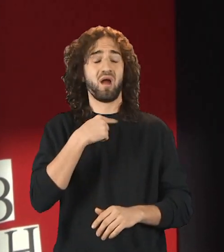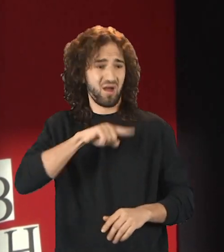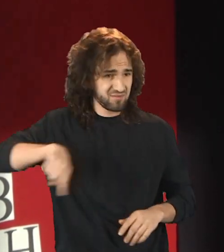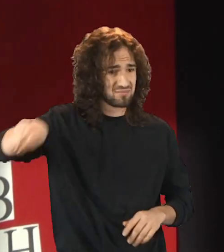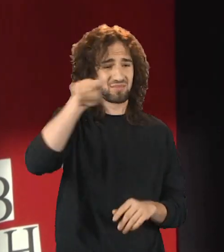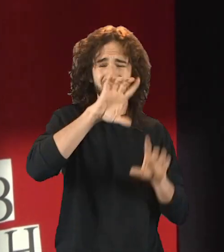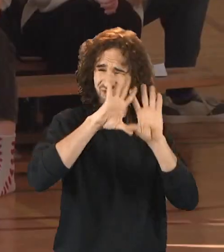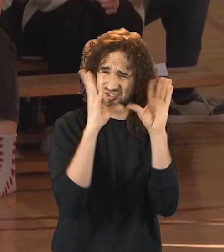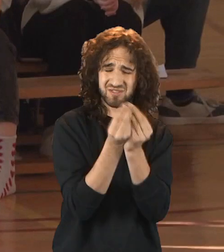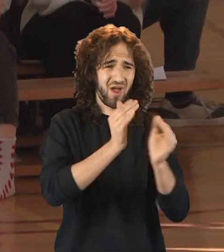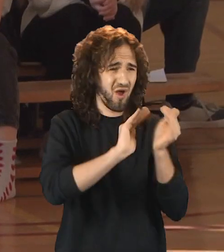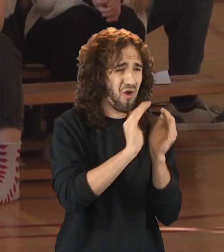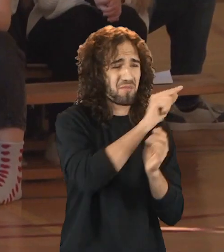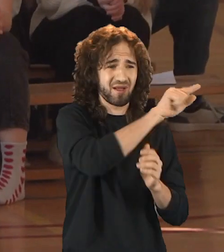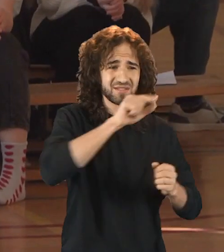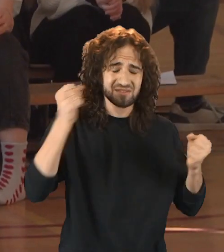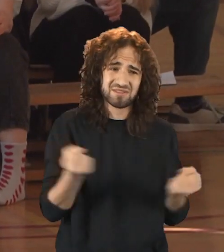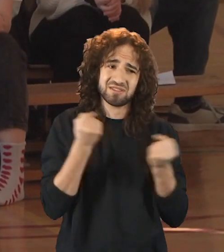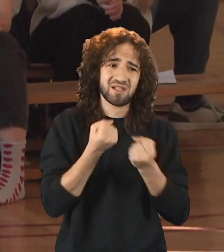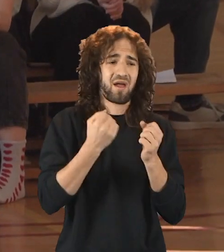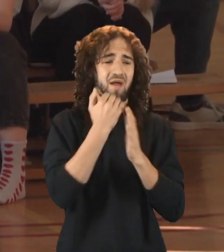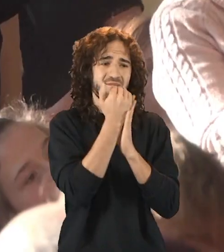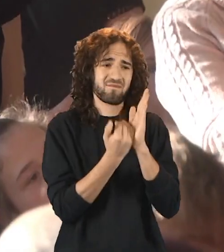pracownicy, nauczyciele, pracownicy administracji, obsługi,